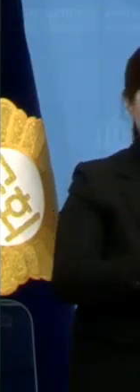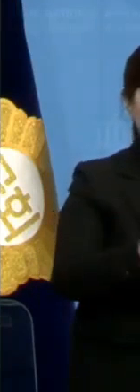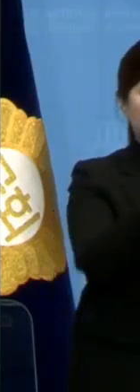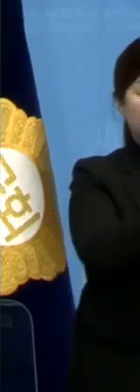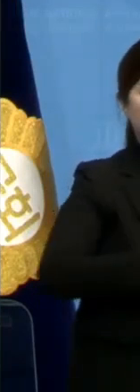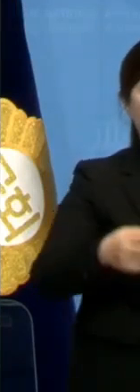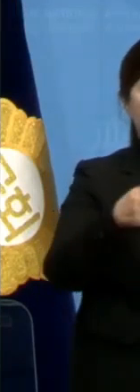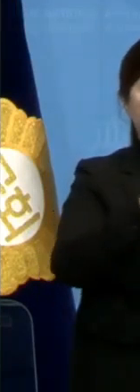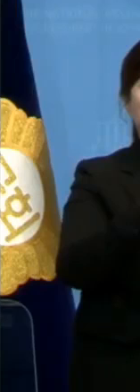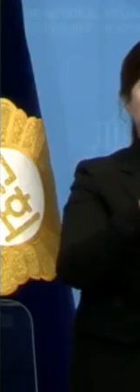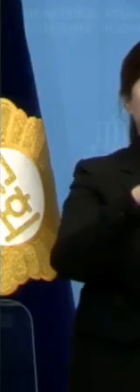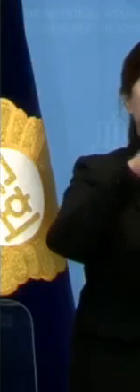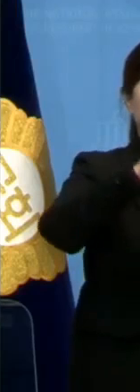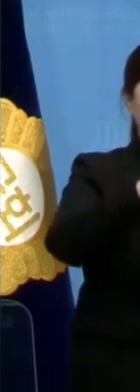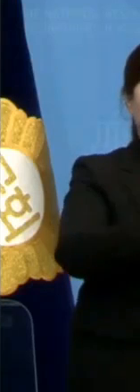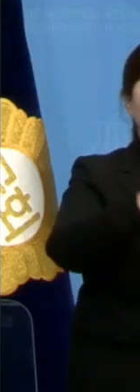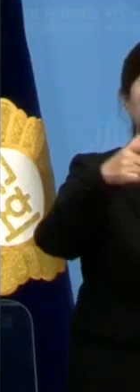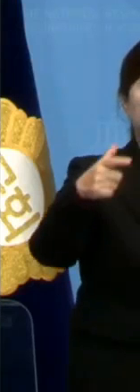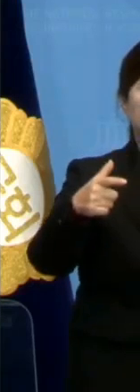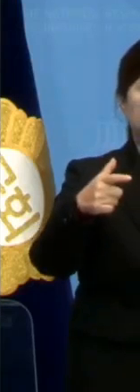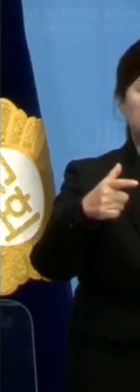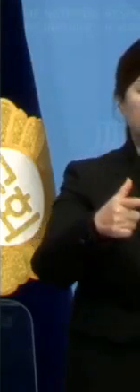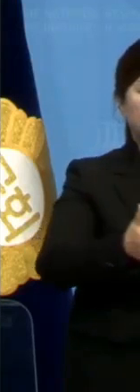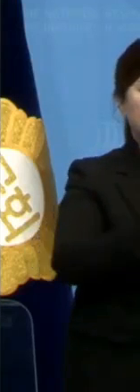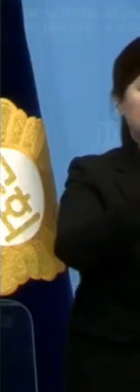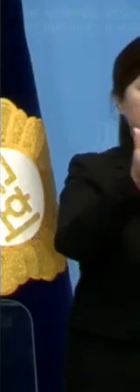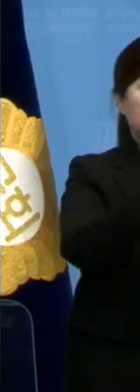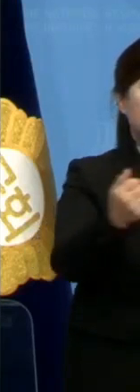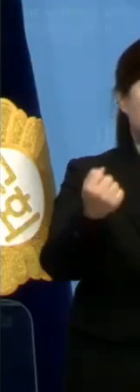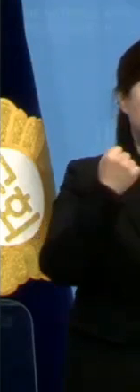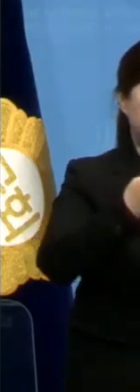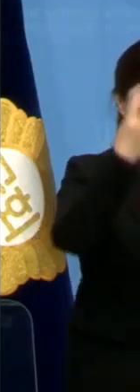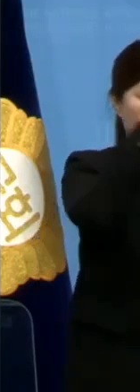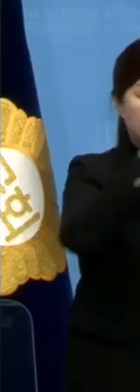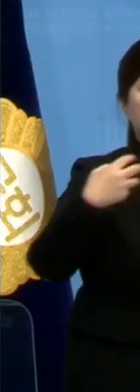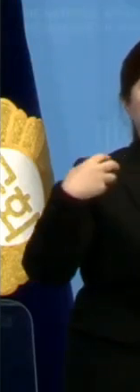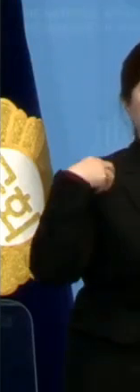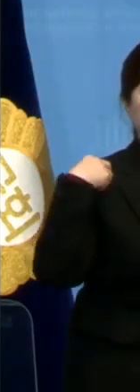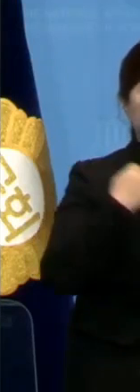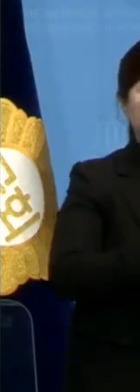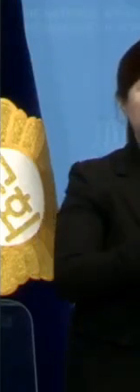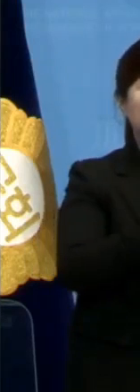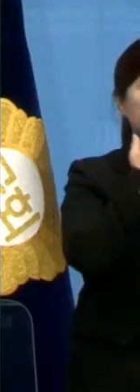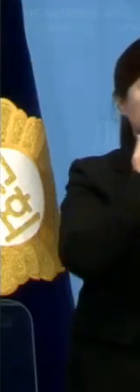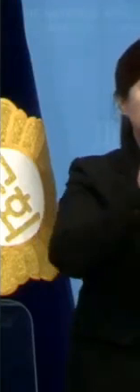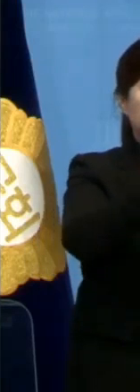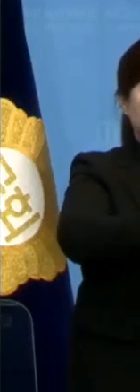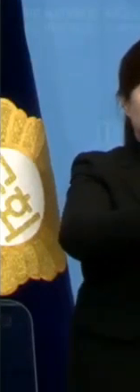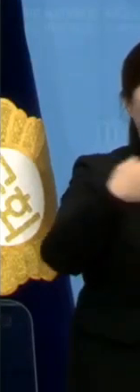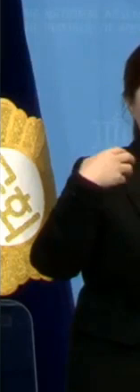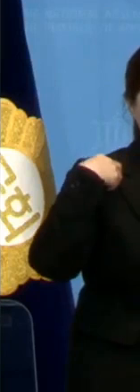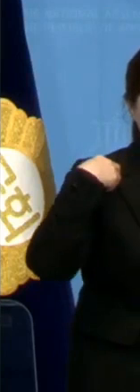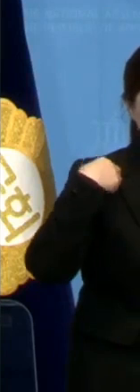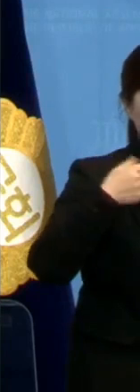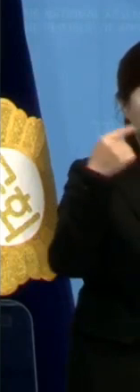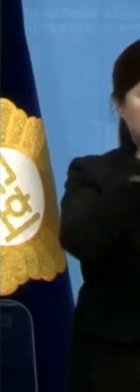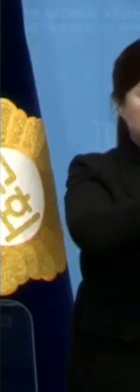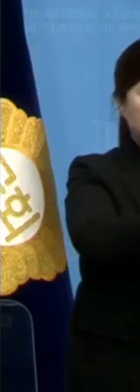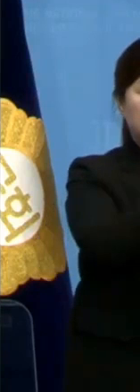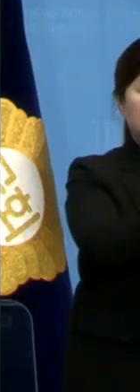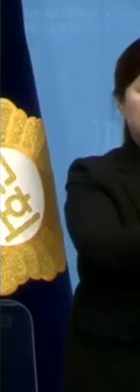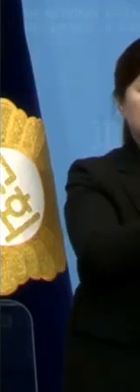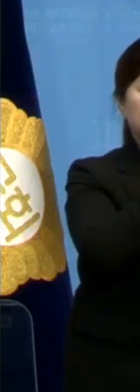보건지소를 2배 확충하여 시민의 건강을 관리 책임지는 서울의 공공의료 전달 체계를